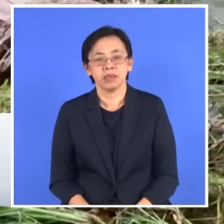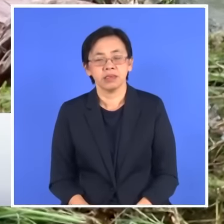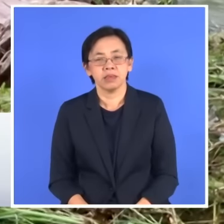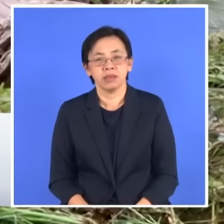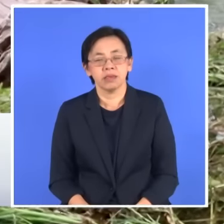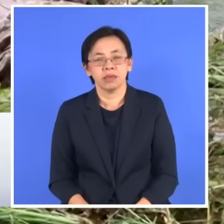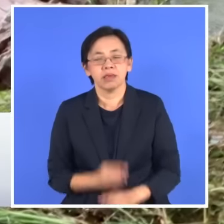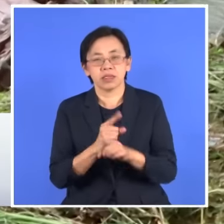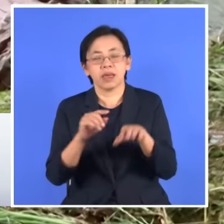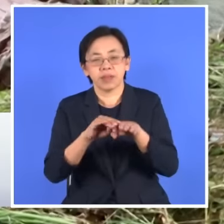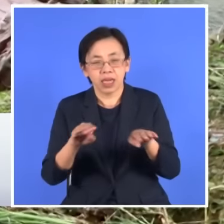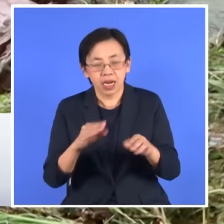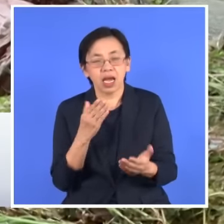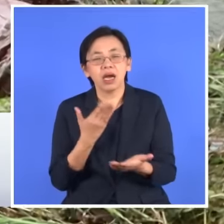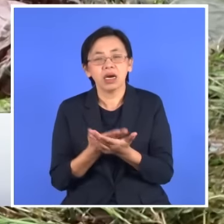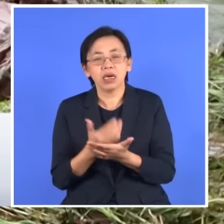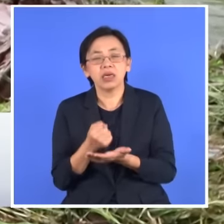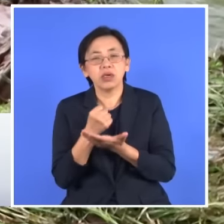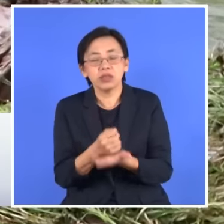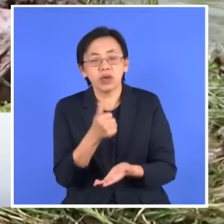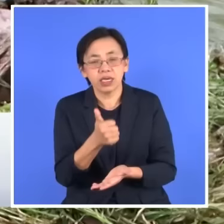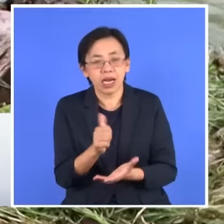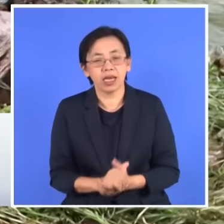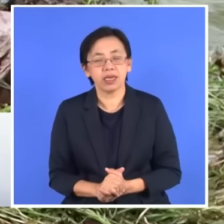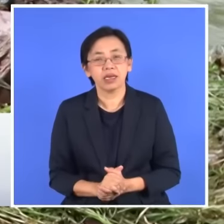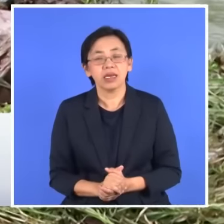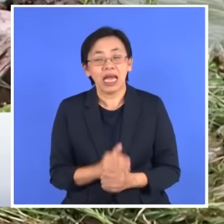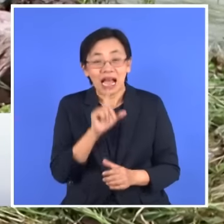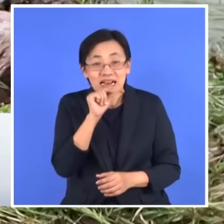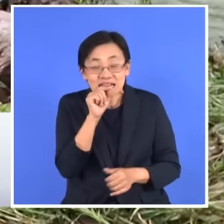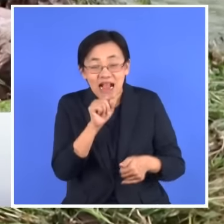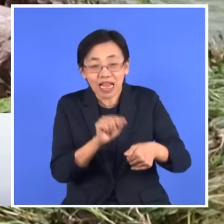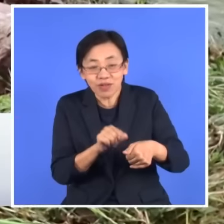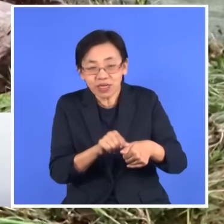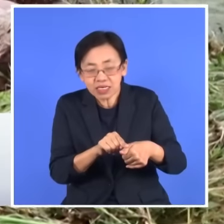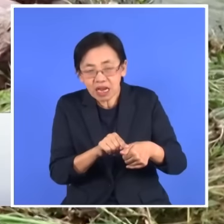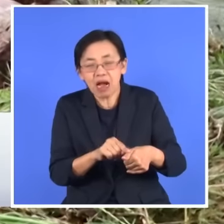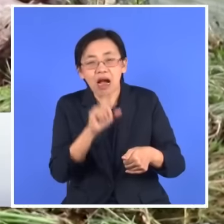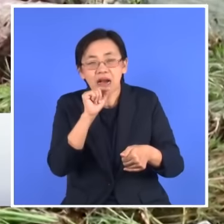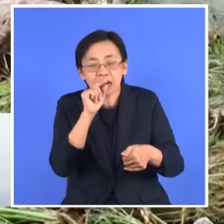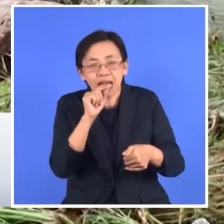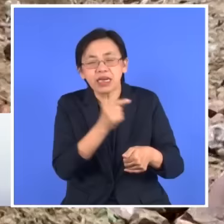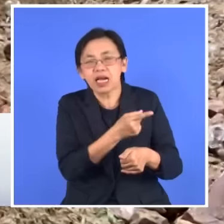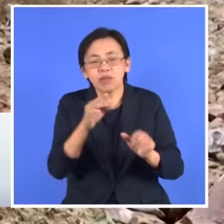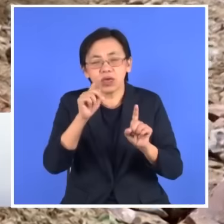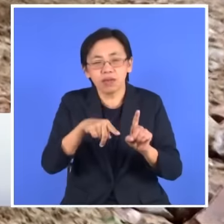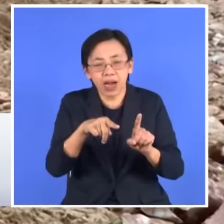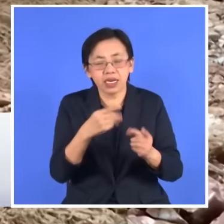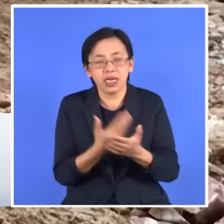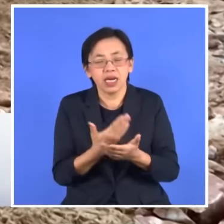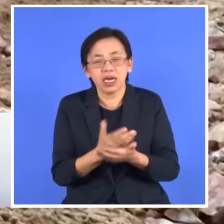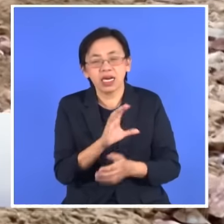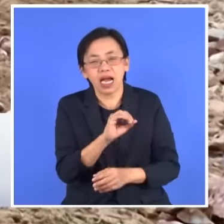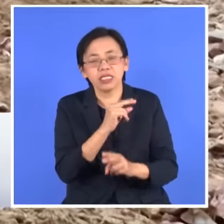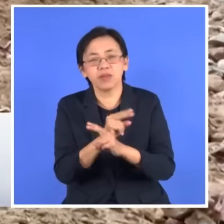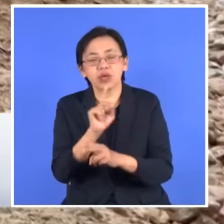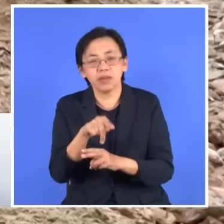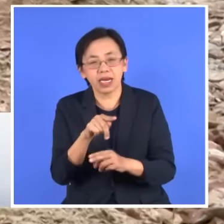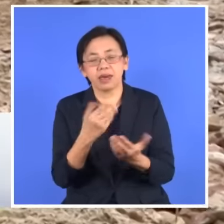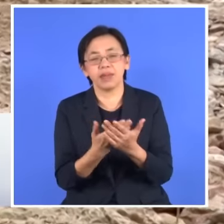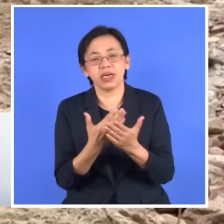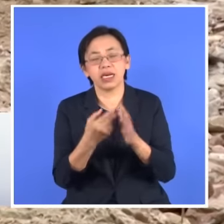ฮะสามารถช่วยเหลือโดยคิดทดแทนตัวไก่อย่างเช่นพันตัวเนี่ยนะครับก็จะได้ตัวละ50บาทเป็นเงินเนี่ย 50,000 บ